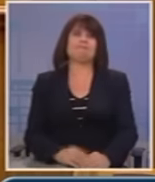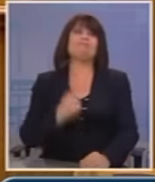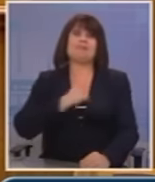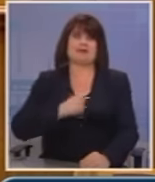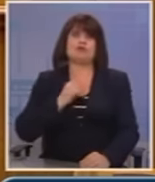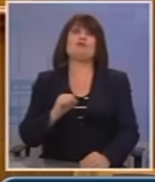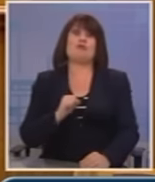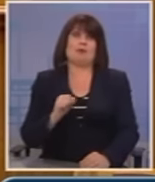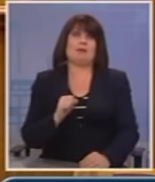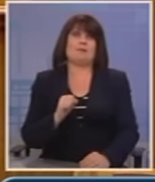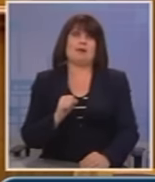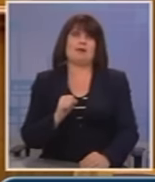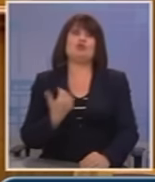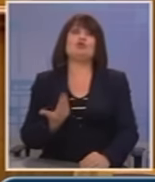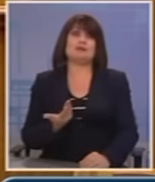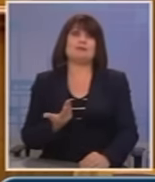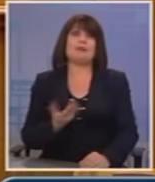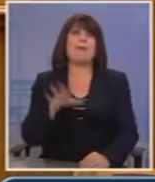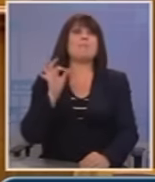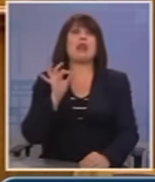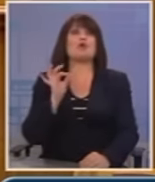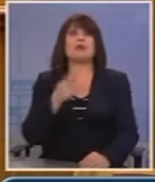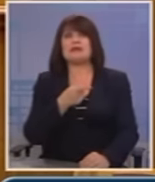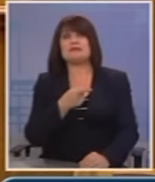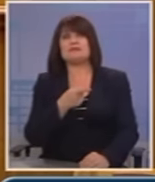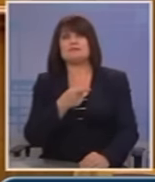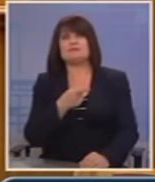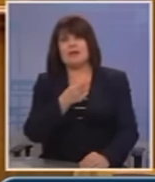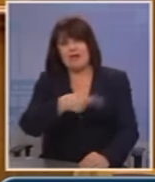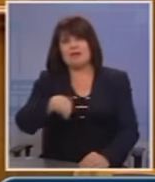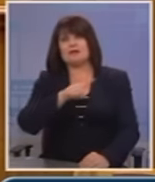Δυστυχώς φοβάμαι ότι με τις επιλογές σας εσείς